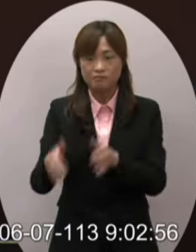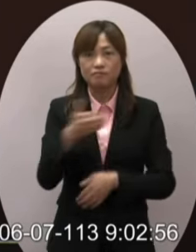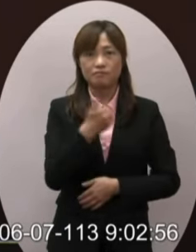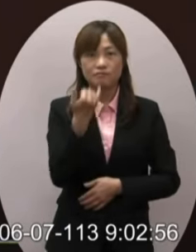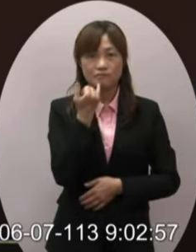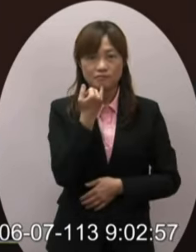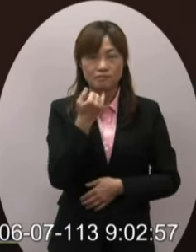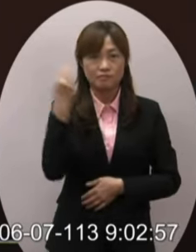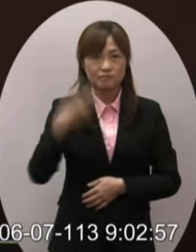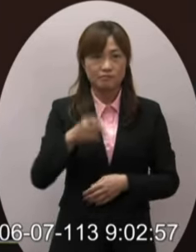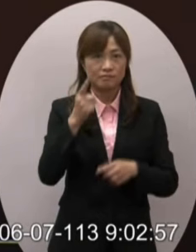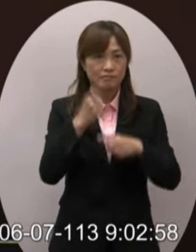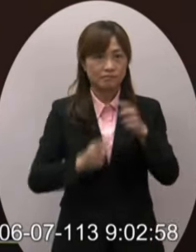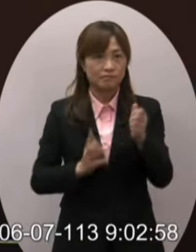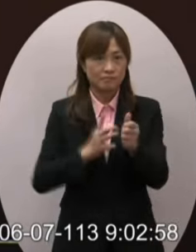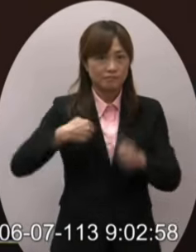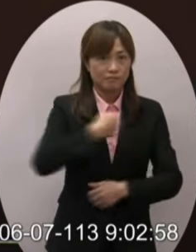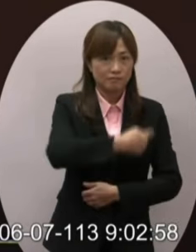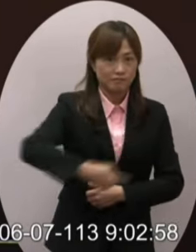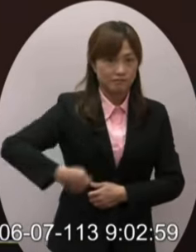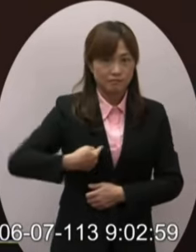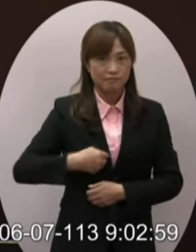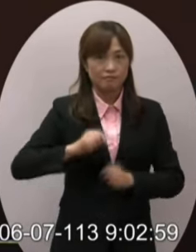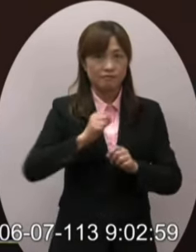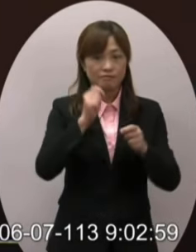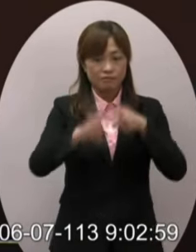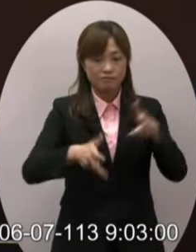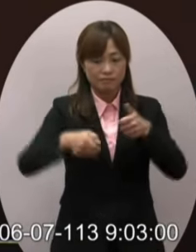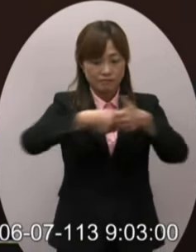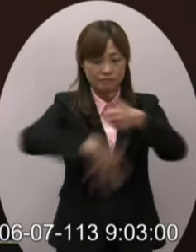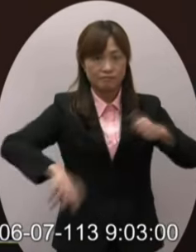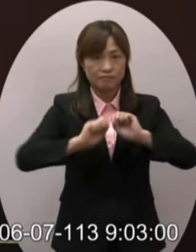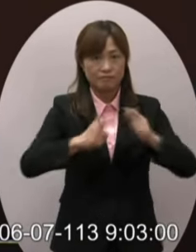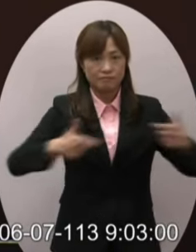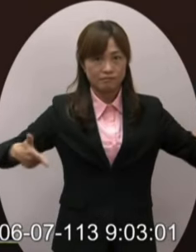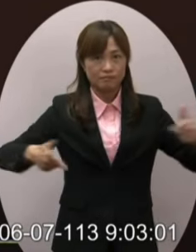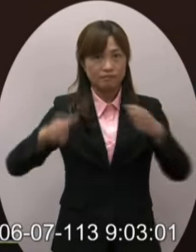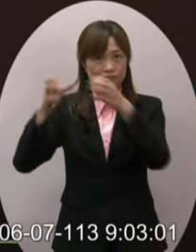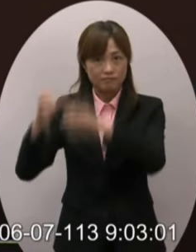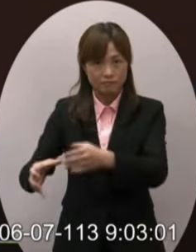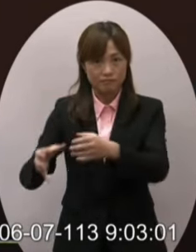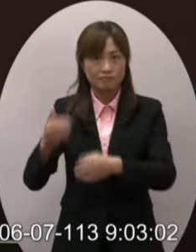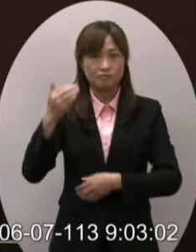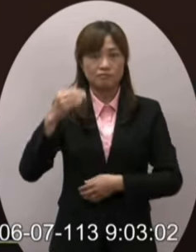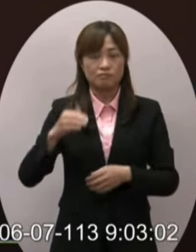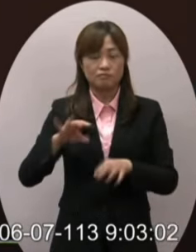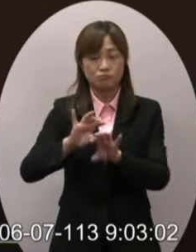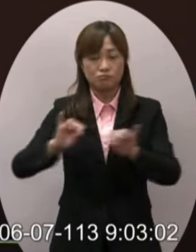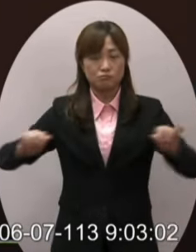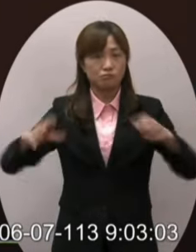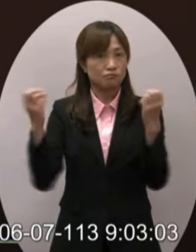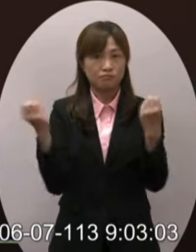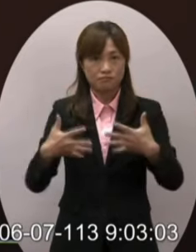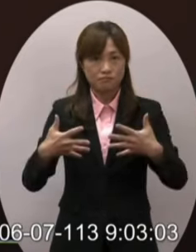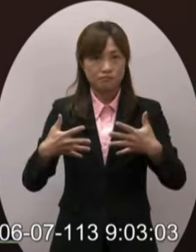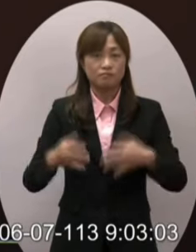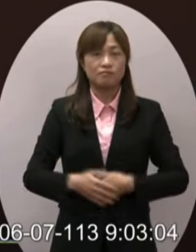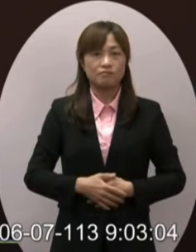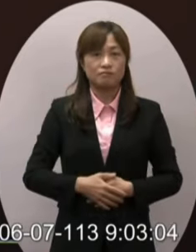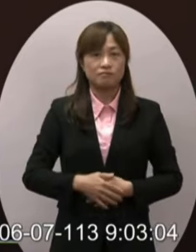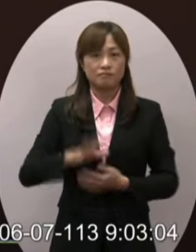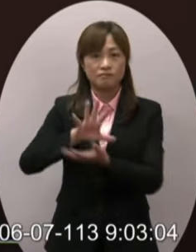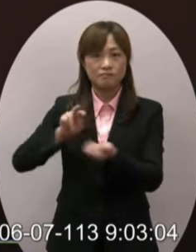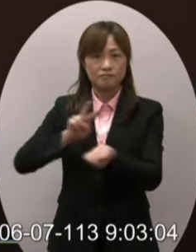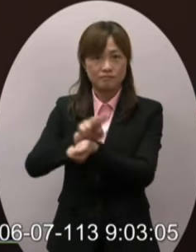链、上下游建厂。放眼50年，都不用担心土地的问题。云林县绝对是